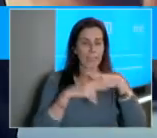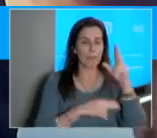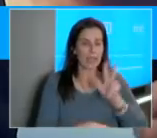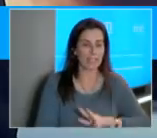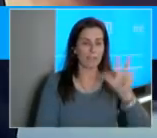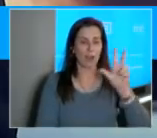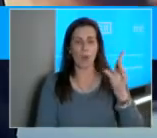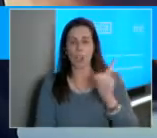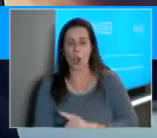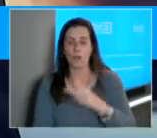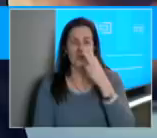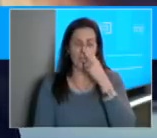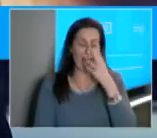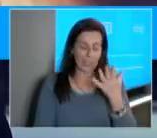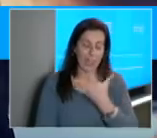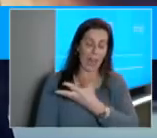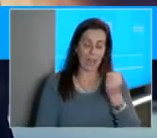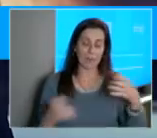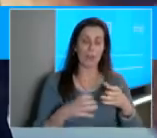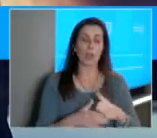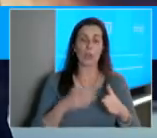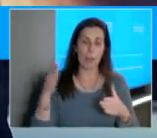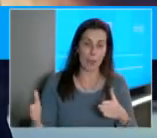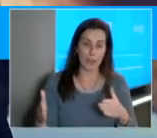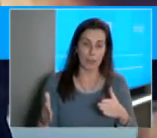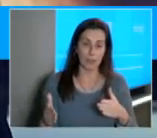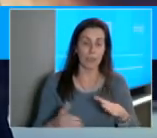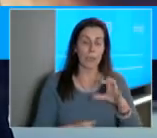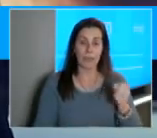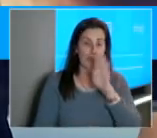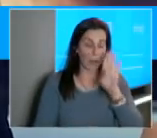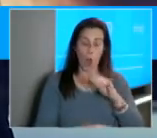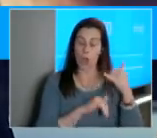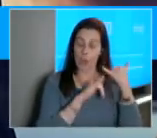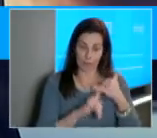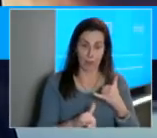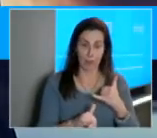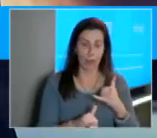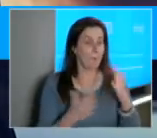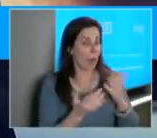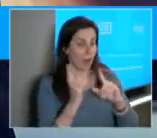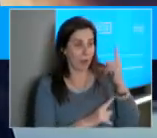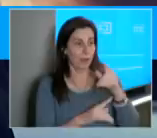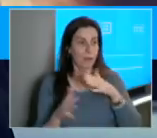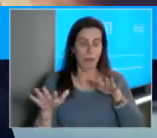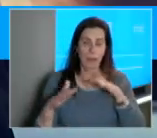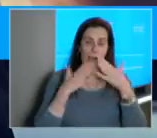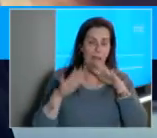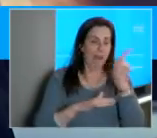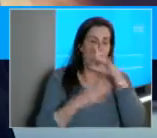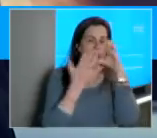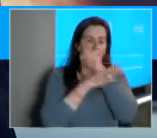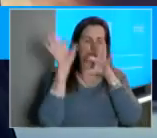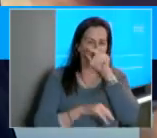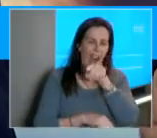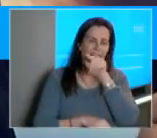בצפון ובדרום, ומנסה לנגוס במפלגת ימינה, אם הוא לא יביא לתוך ישיבת הממשלה, הוא לא ינצח